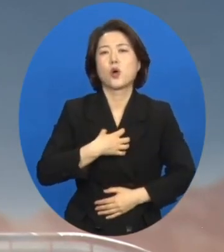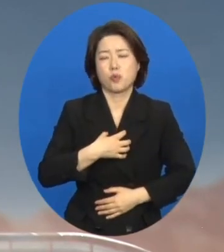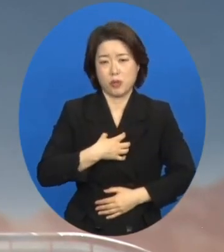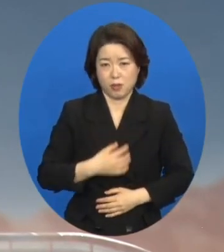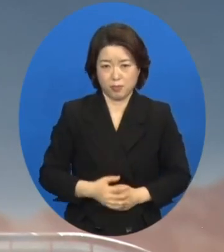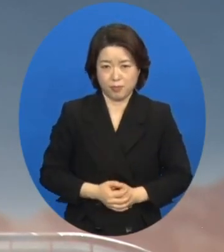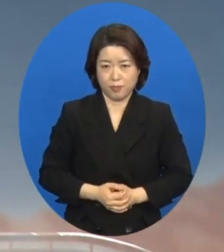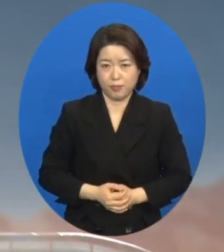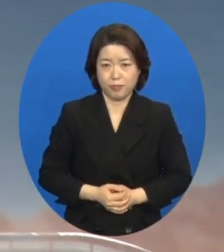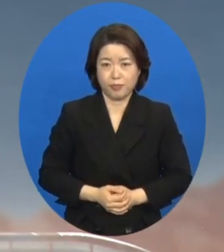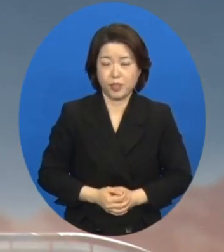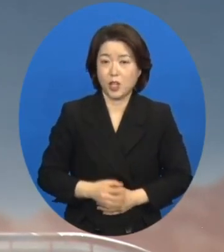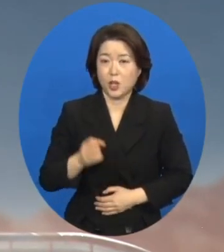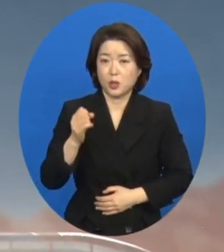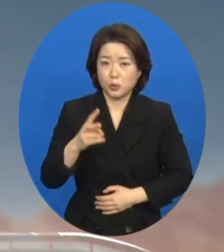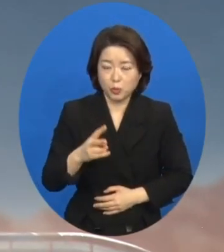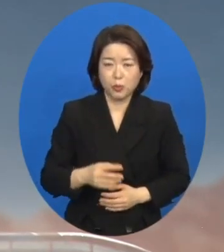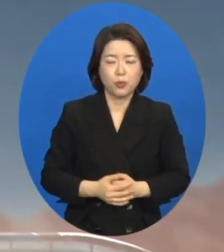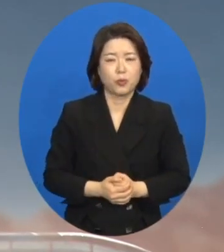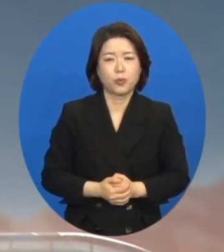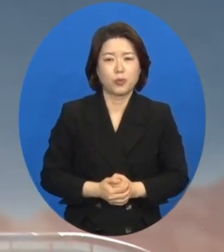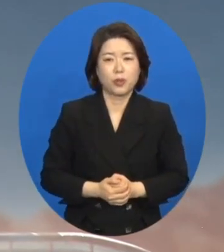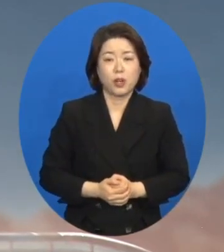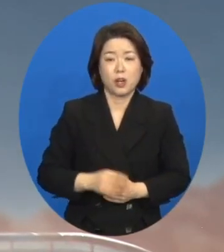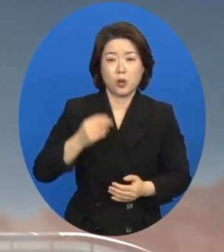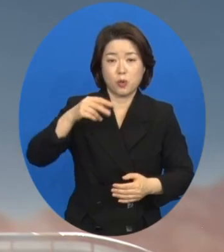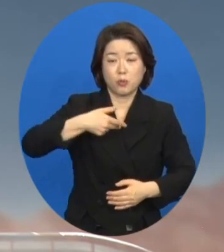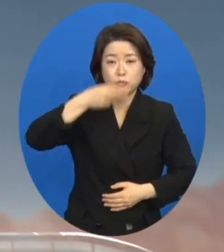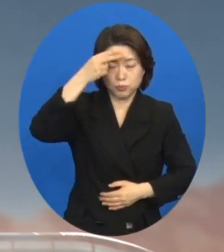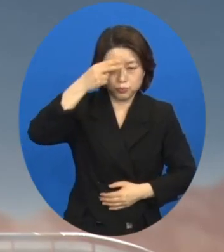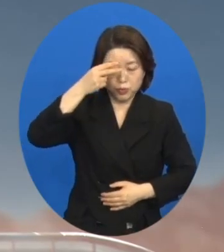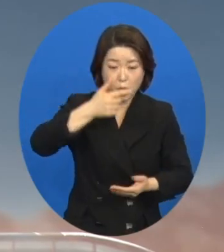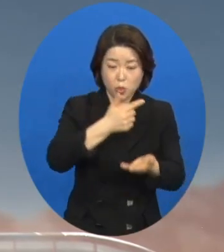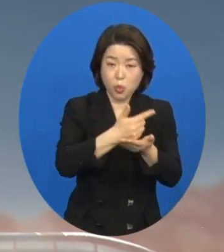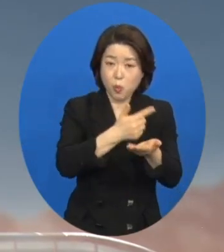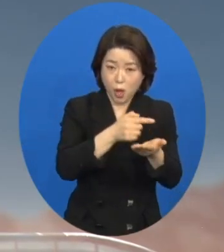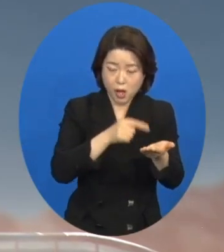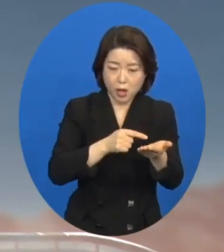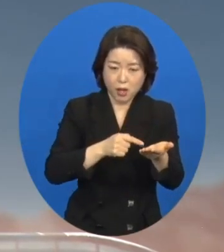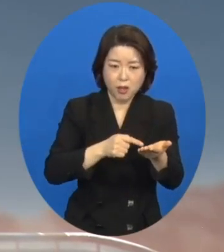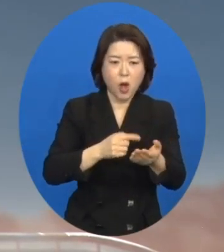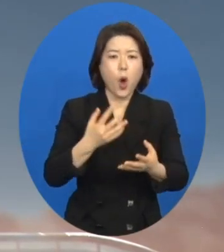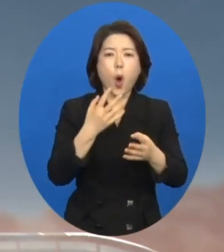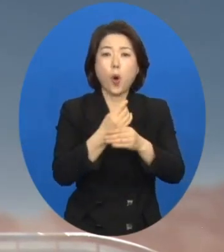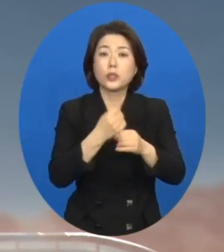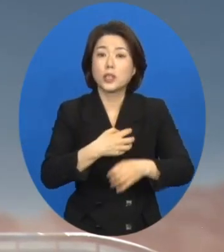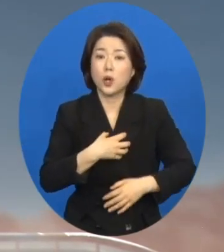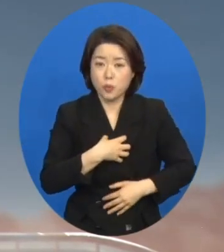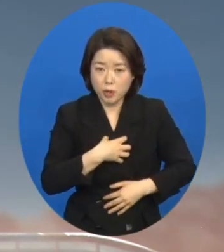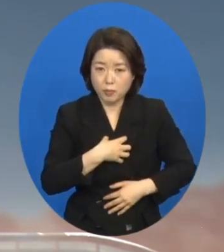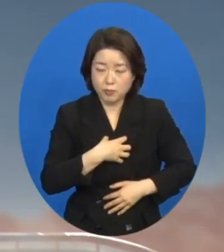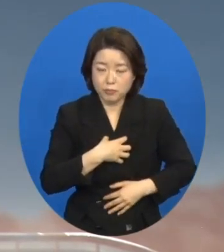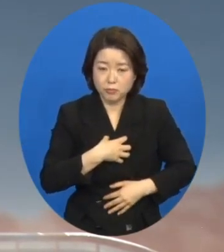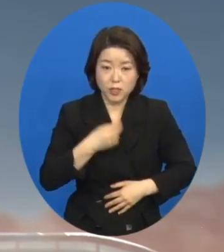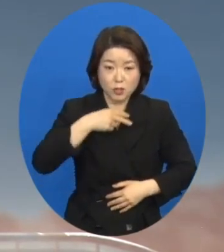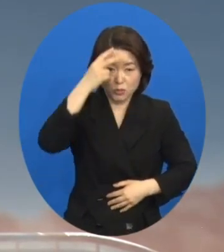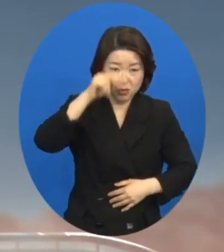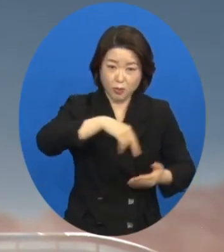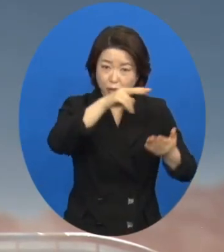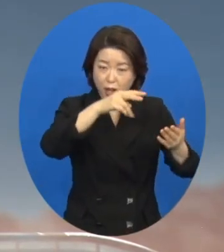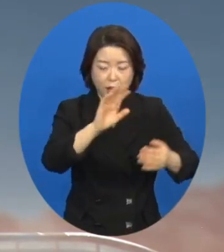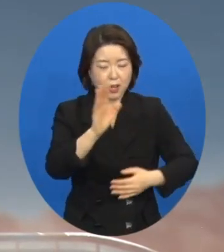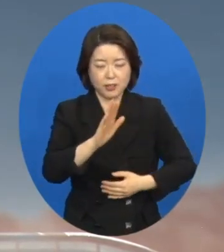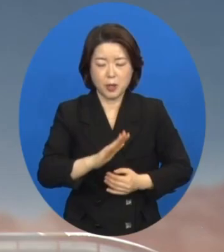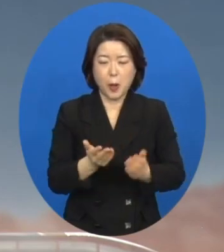취하여서 그렇게 방탕하게 되었습니까? 방주를 지을 때가 아닙니다. 방주를 짓고 노아의 홍수 그